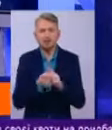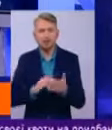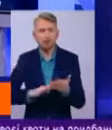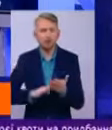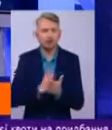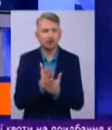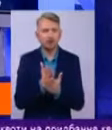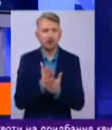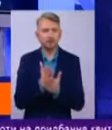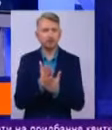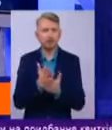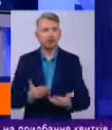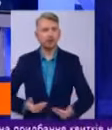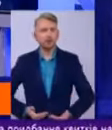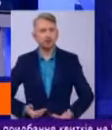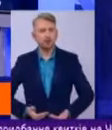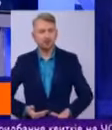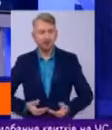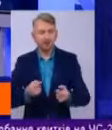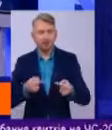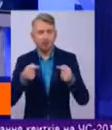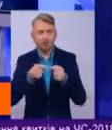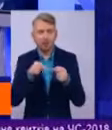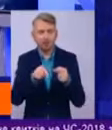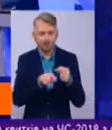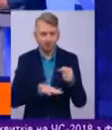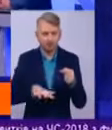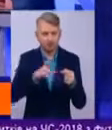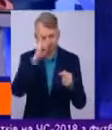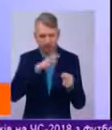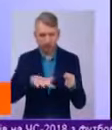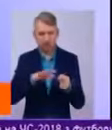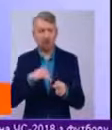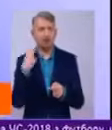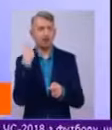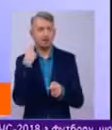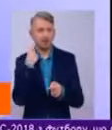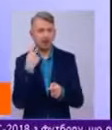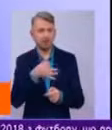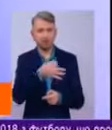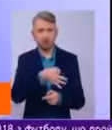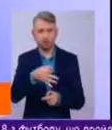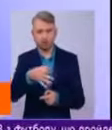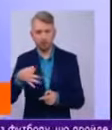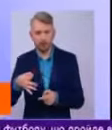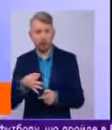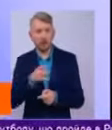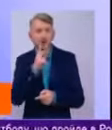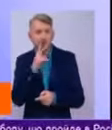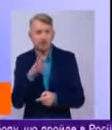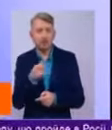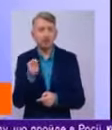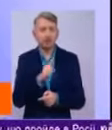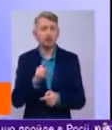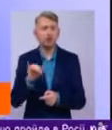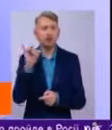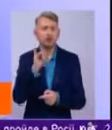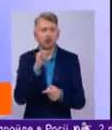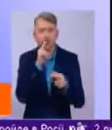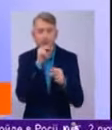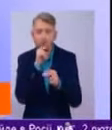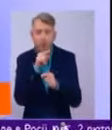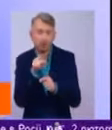політичне життя конкретно взятої країни і британських островів. Незважаючи на те, що історичних помилок